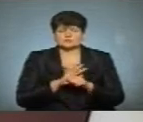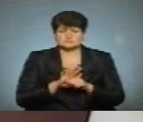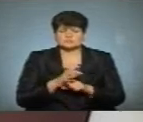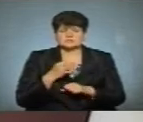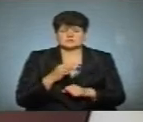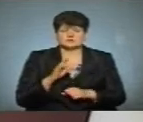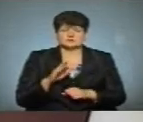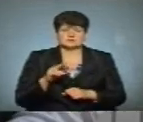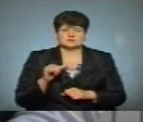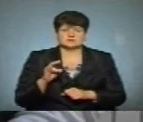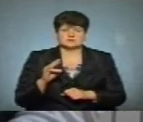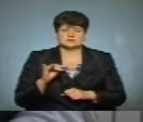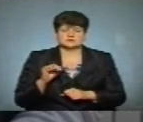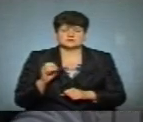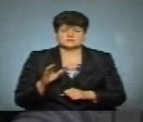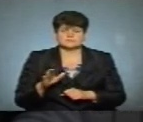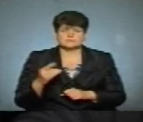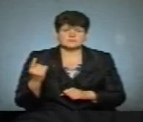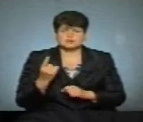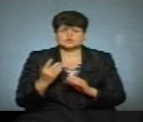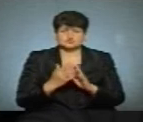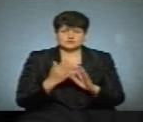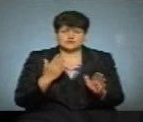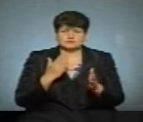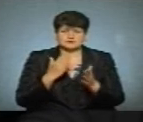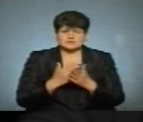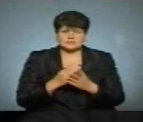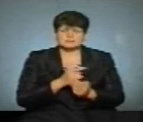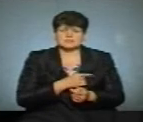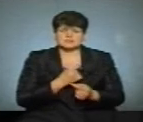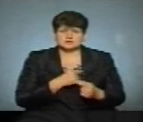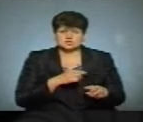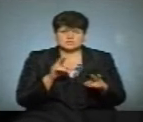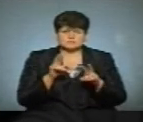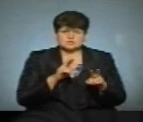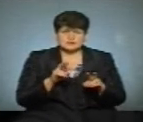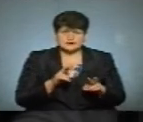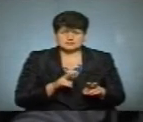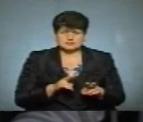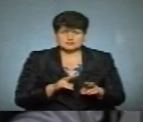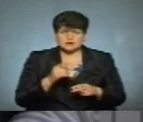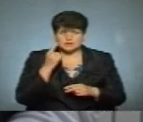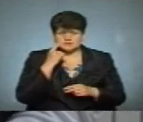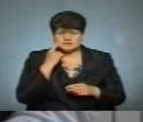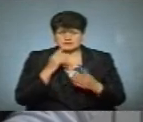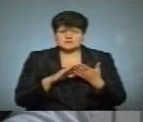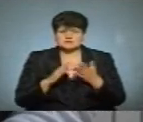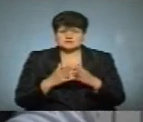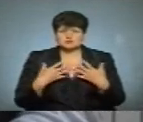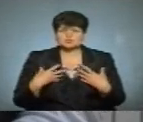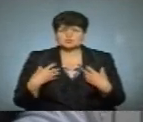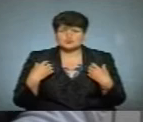Володимир Паничев. Першочерговими є медичне спостереження, оцінка стану